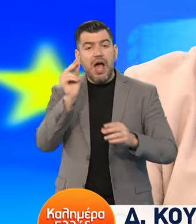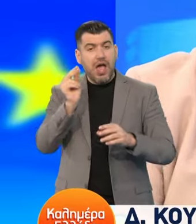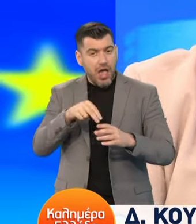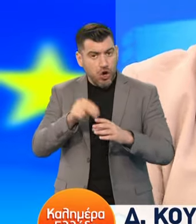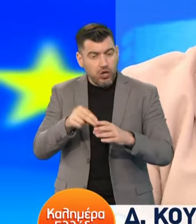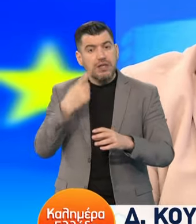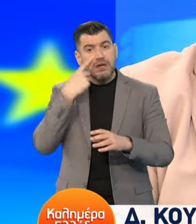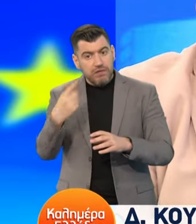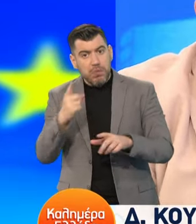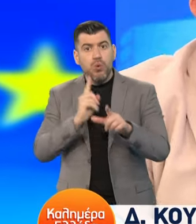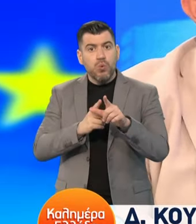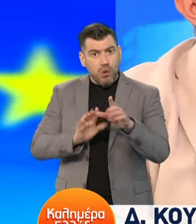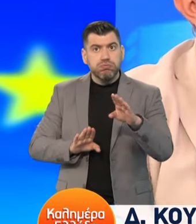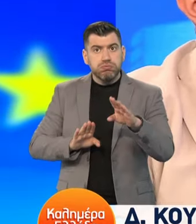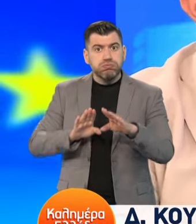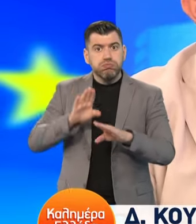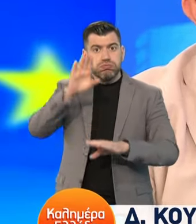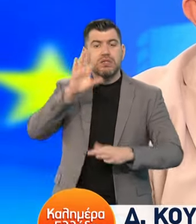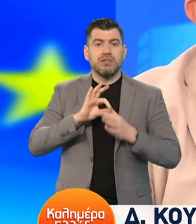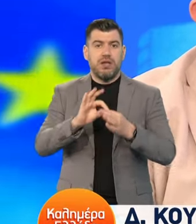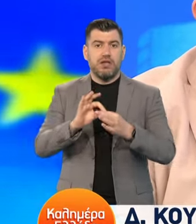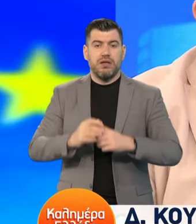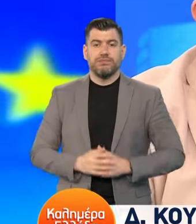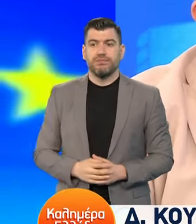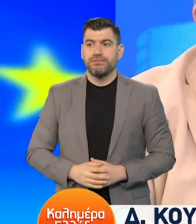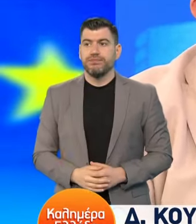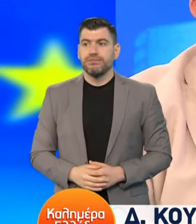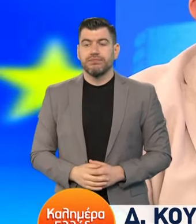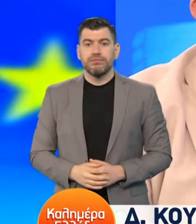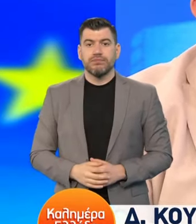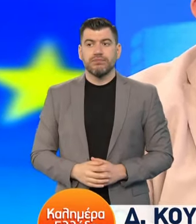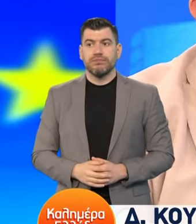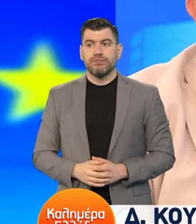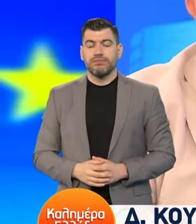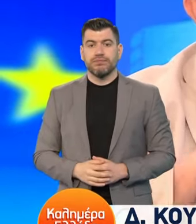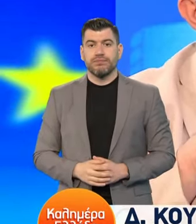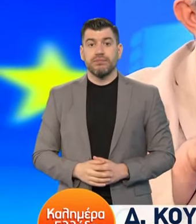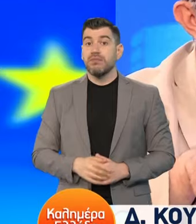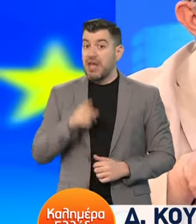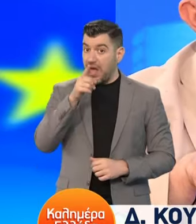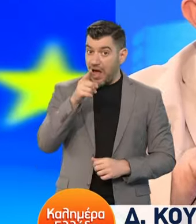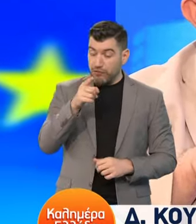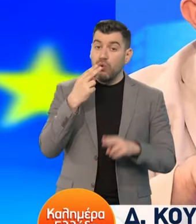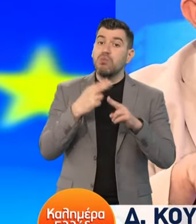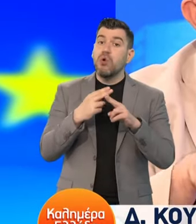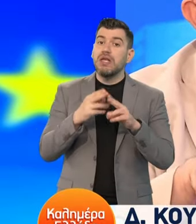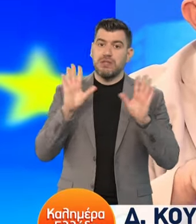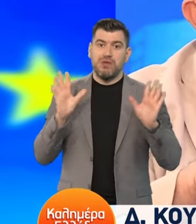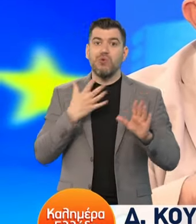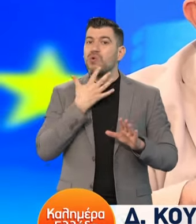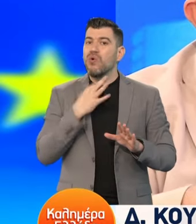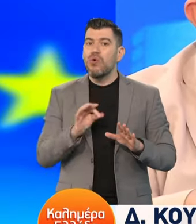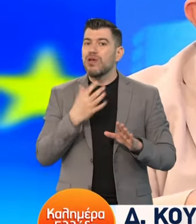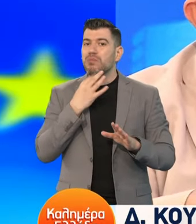και βεβαίως των δημοτικών και περιφερειακών εκλογών. Υπάρχει ένα σημαντικό και αυτό στοιχείο. Έχει μεγάλη σημασία, γιατί κυρίως οφείλεται στη δουλειά που κάνει